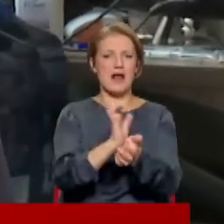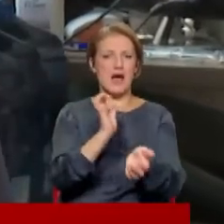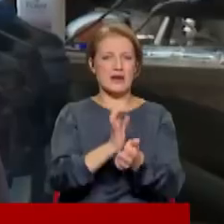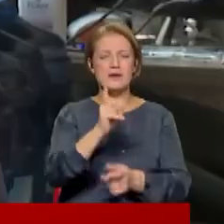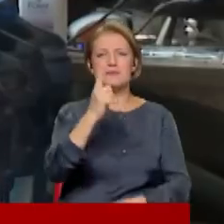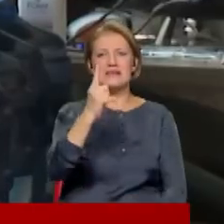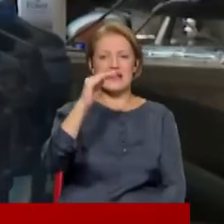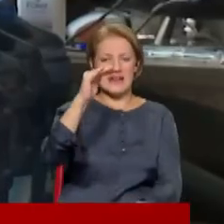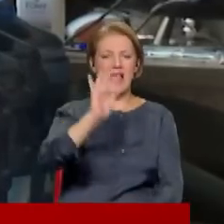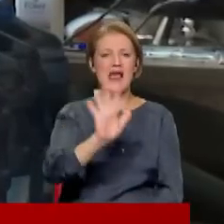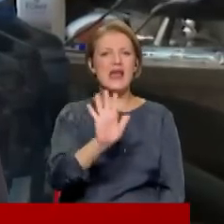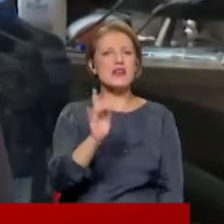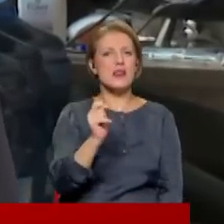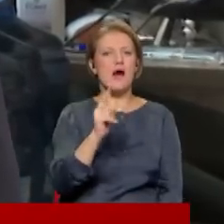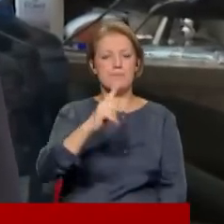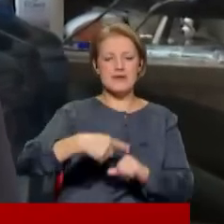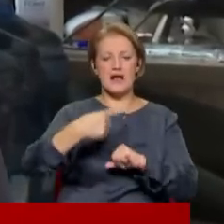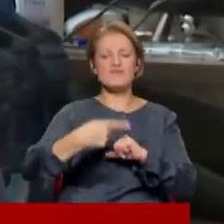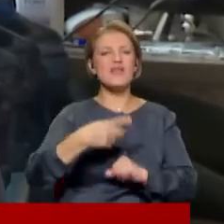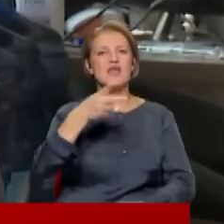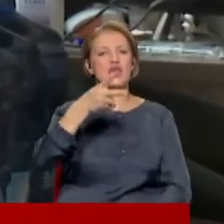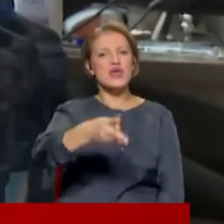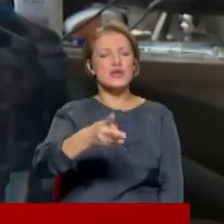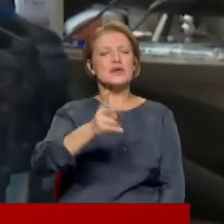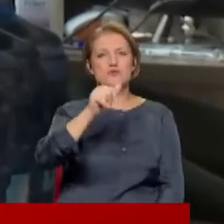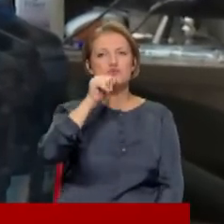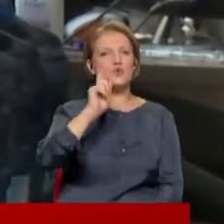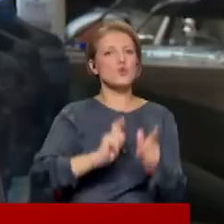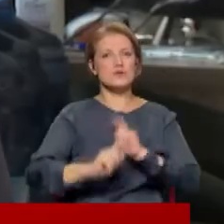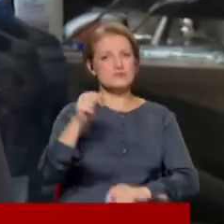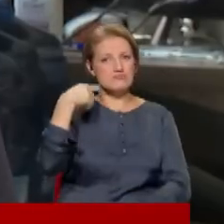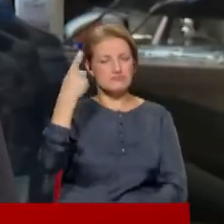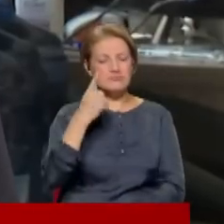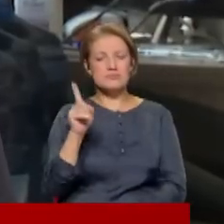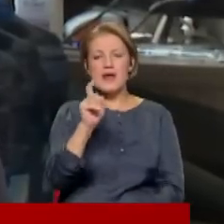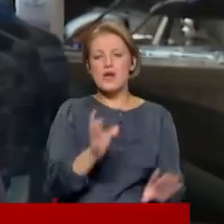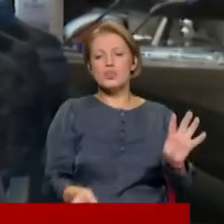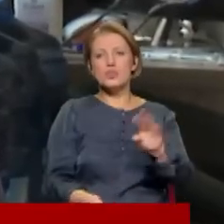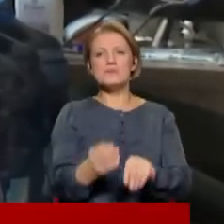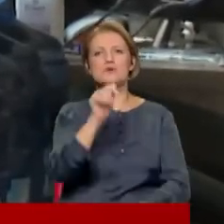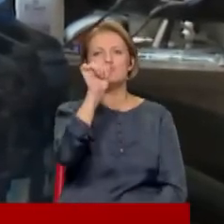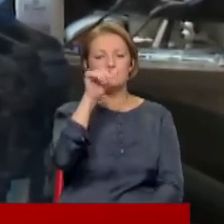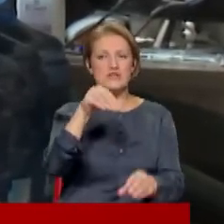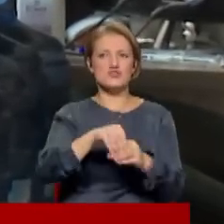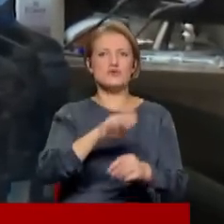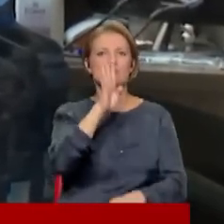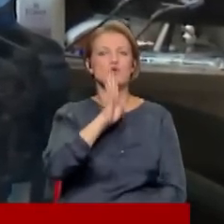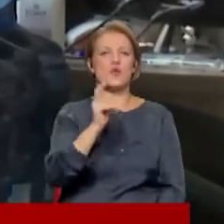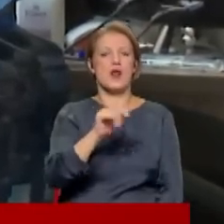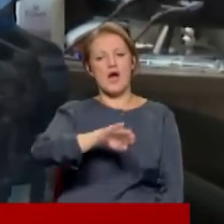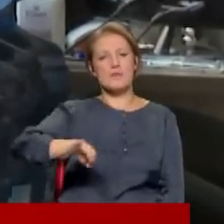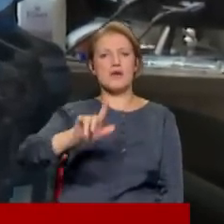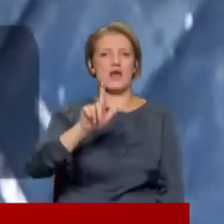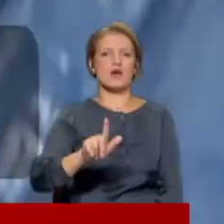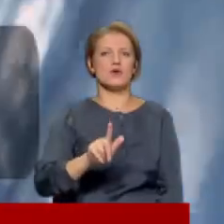ailenin tanesi 50 liradan haftada 2 damacana su tükettiği düşünüldüğünde ayda sadece su için 400 lira